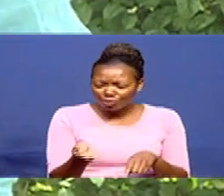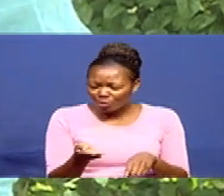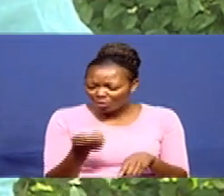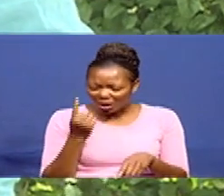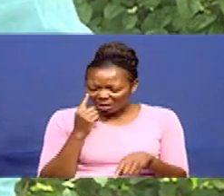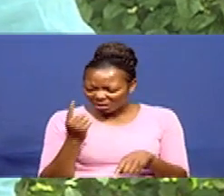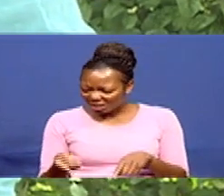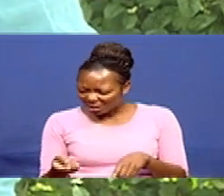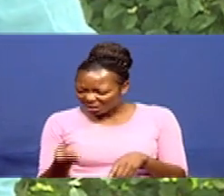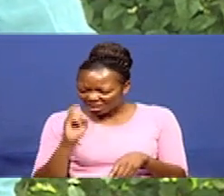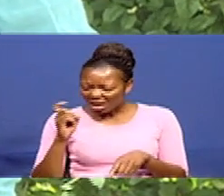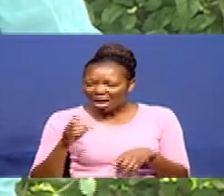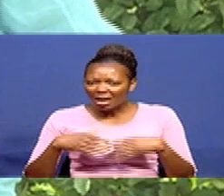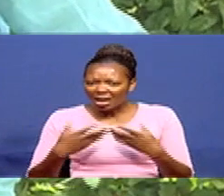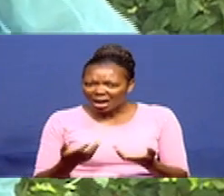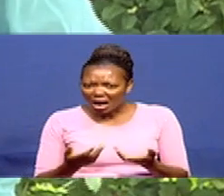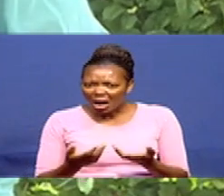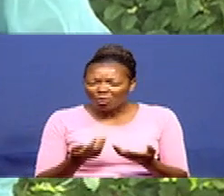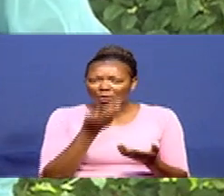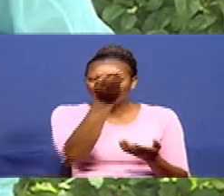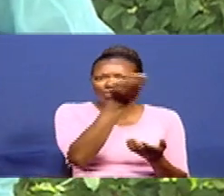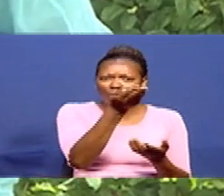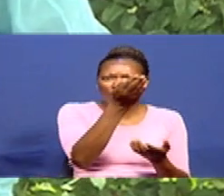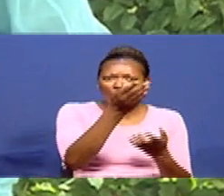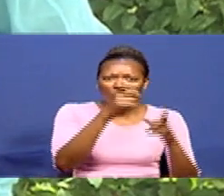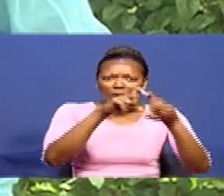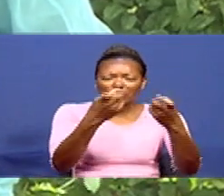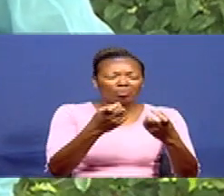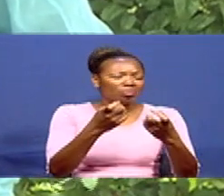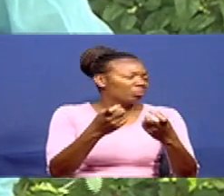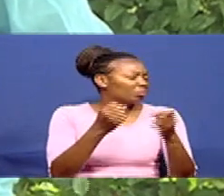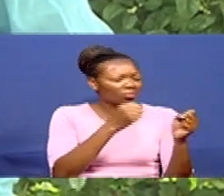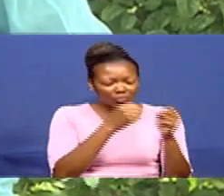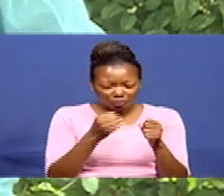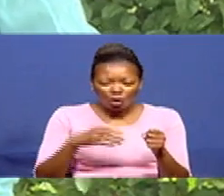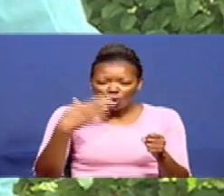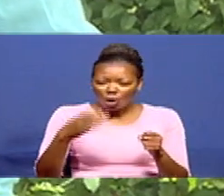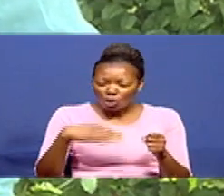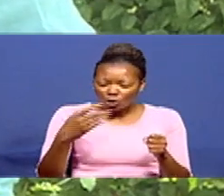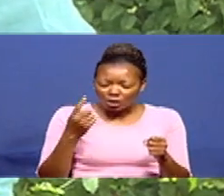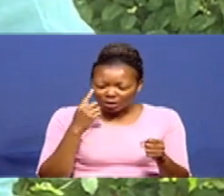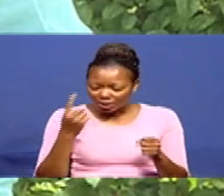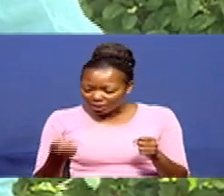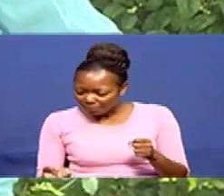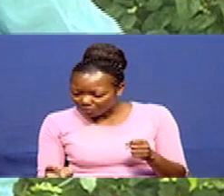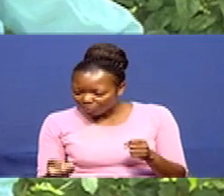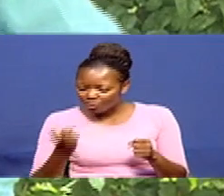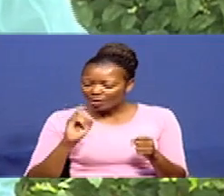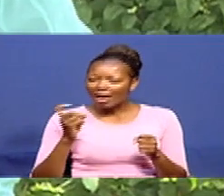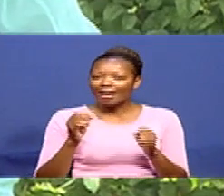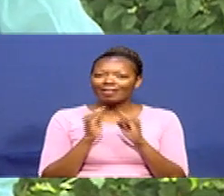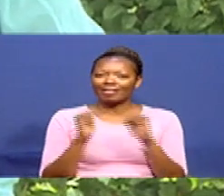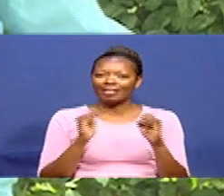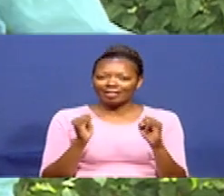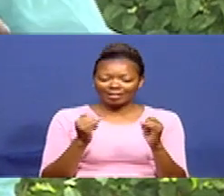kutuanguliwa na pia kupata vifaranga wachache. Hakikisha kwamba mayai yako ni safi na mikono yako isafi bila mafuta